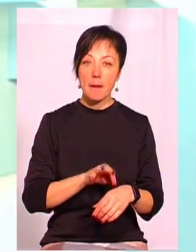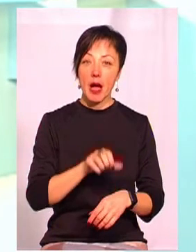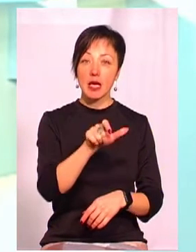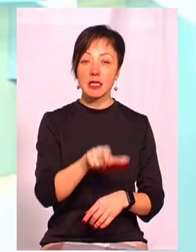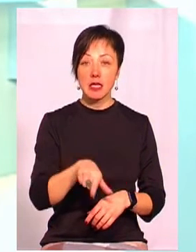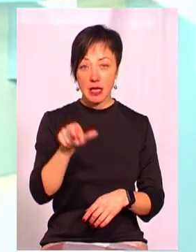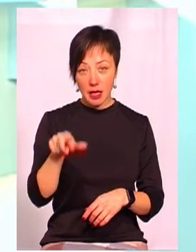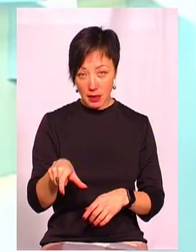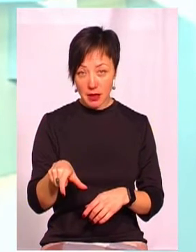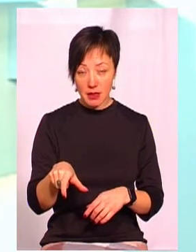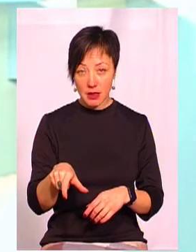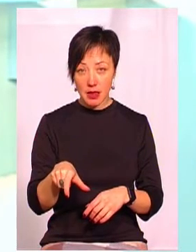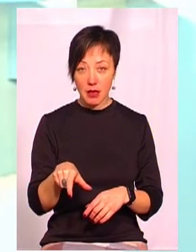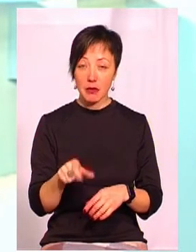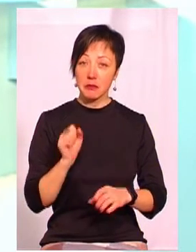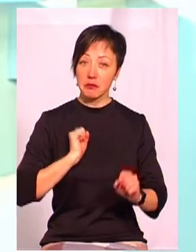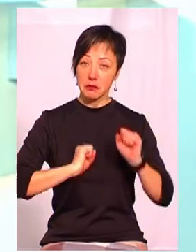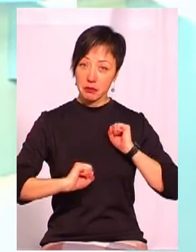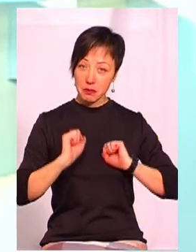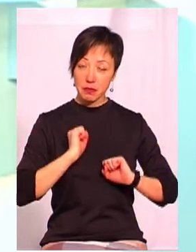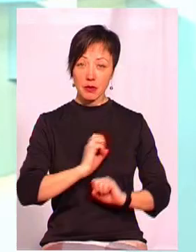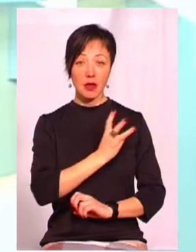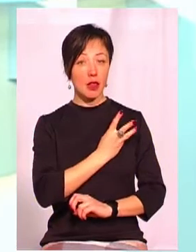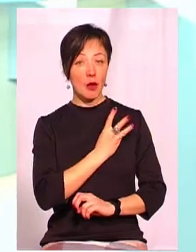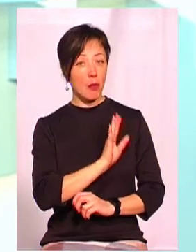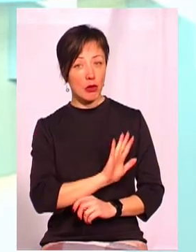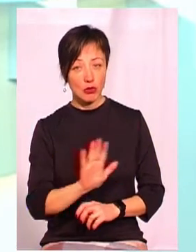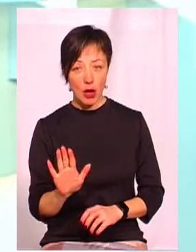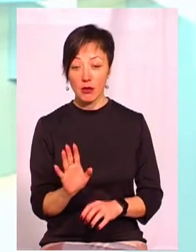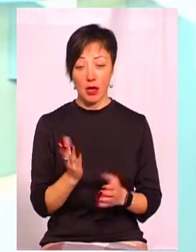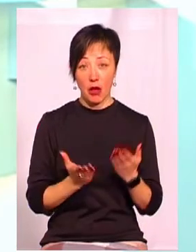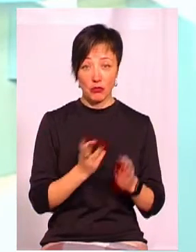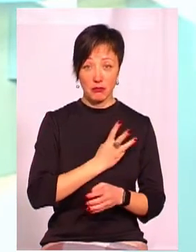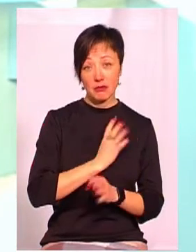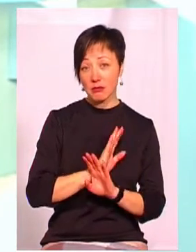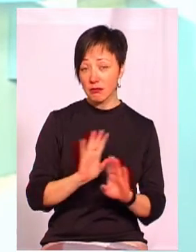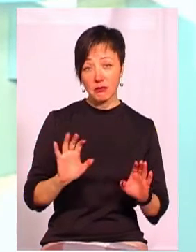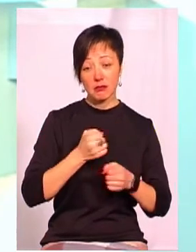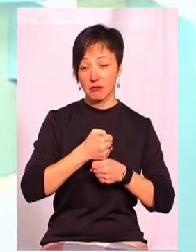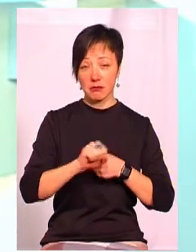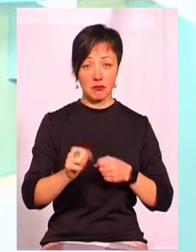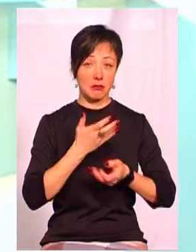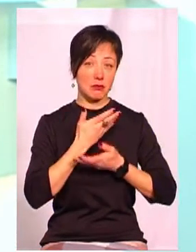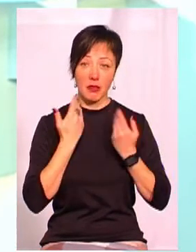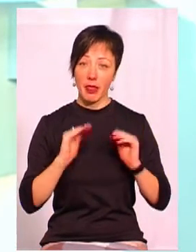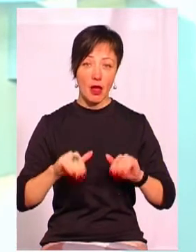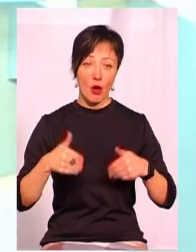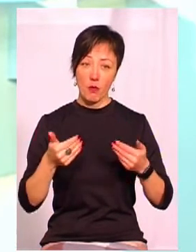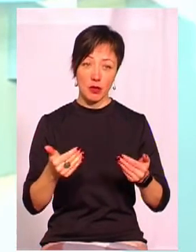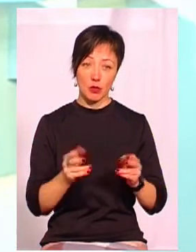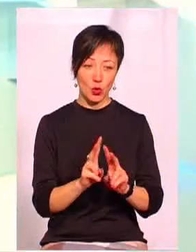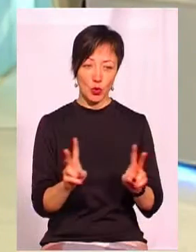пацієнти, скажімо так, чинять опір, не бажають. Ну, як не бажає, то насильно ніхто і не